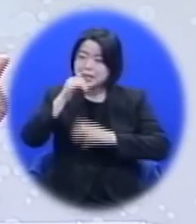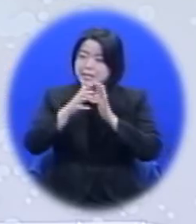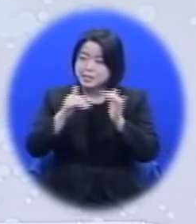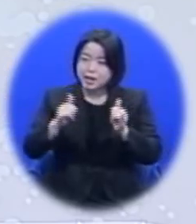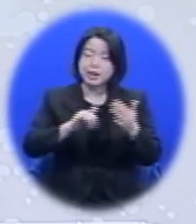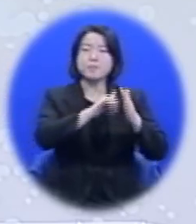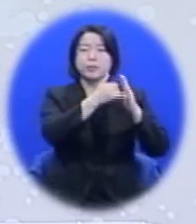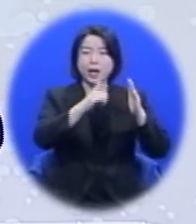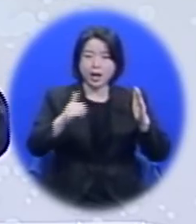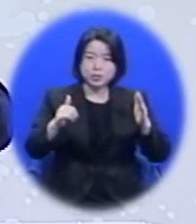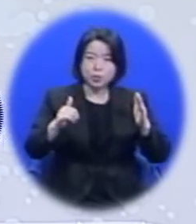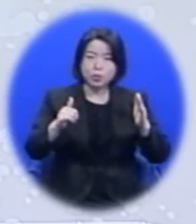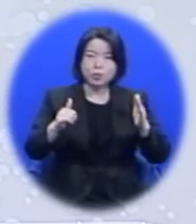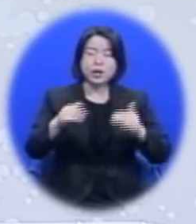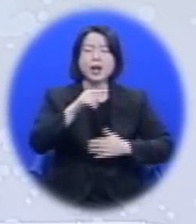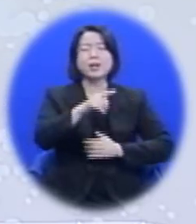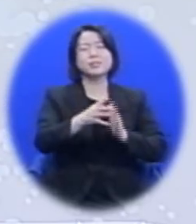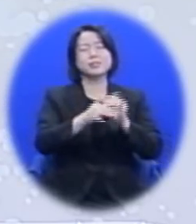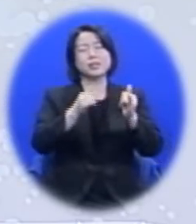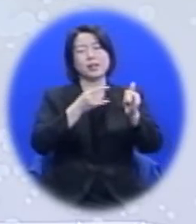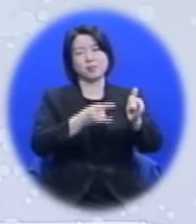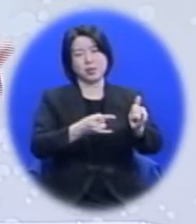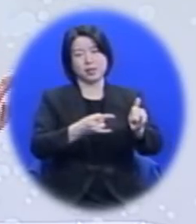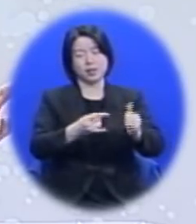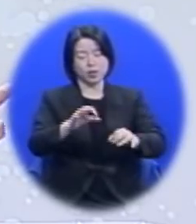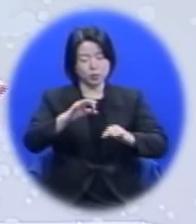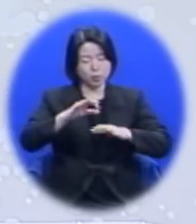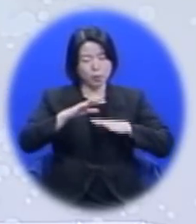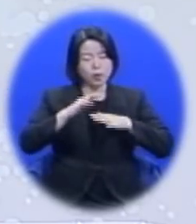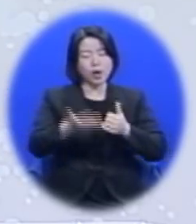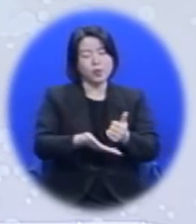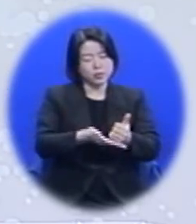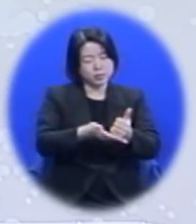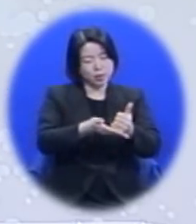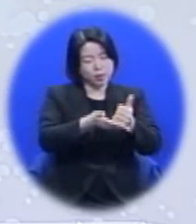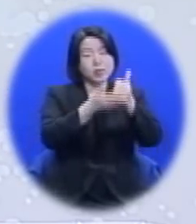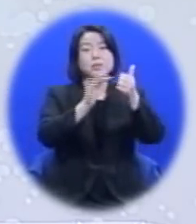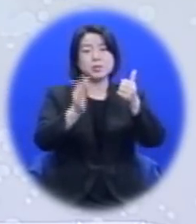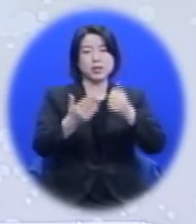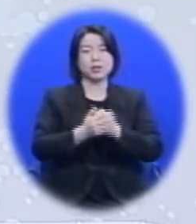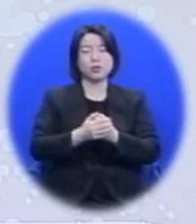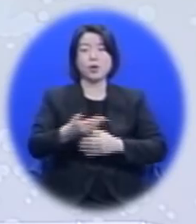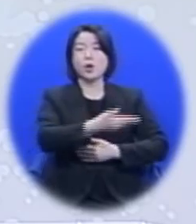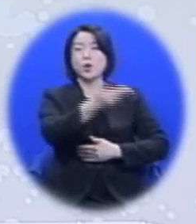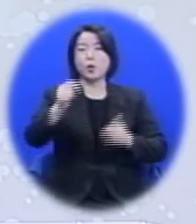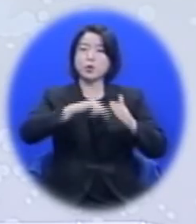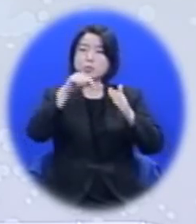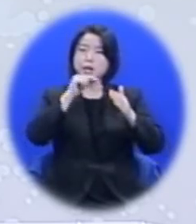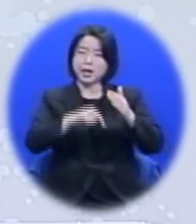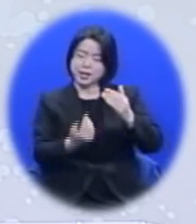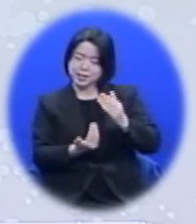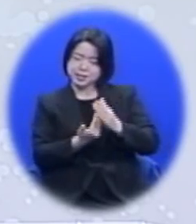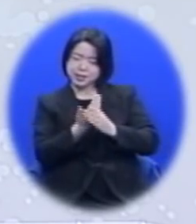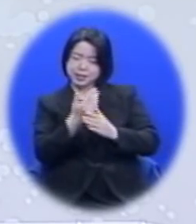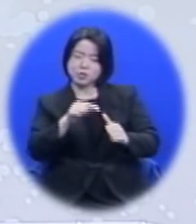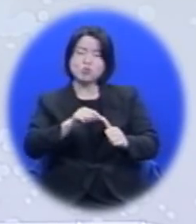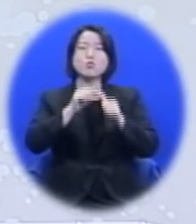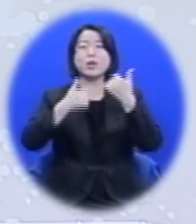가족들, 그 사람들에게 다 놀라운 섬김이 되는 거예요. 여러분 안에 일어나는 이 구원의